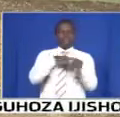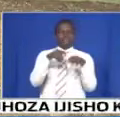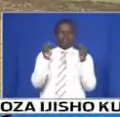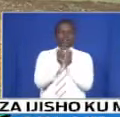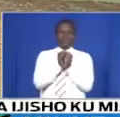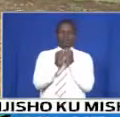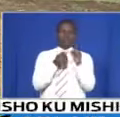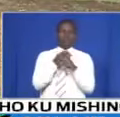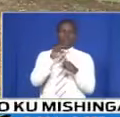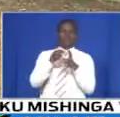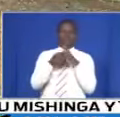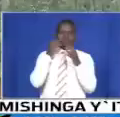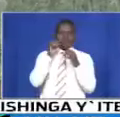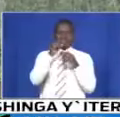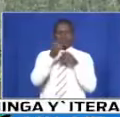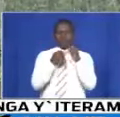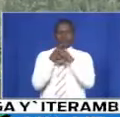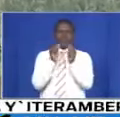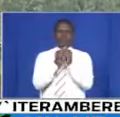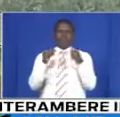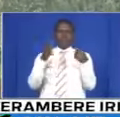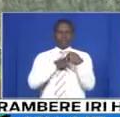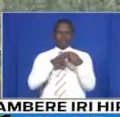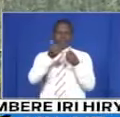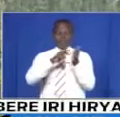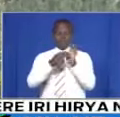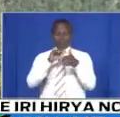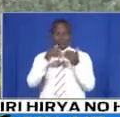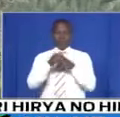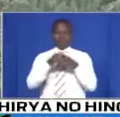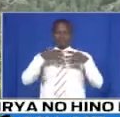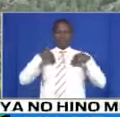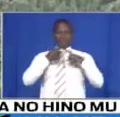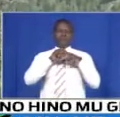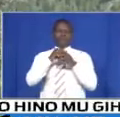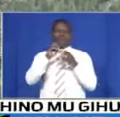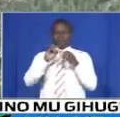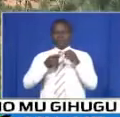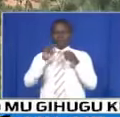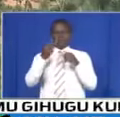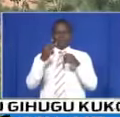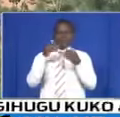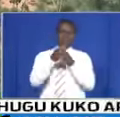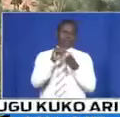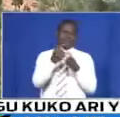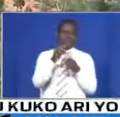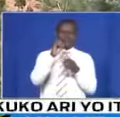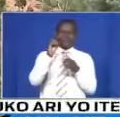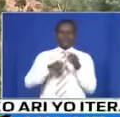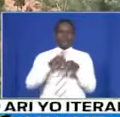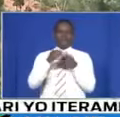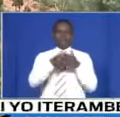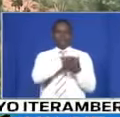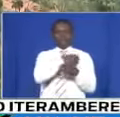4 uhereye mu kwezi kwa mbere kwa 2019. Ibivuze ko umusoro uzava kuri 0.1% ugere kuri 1% by'agaciro